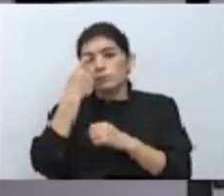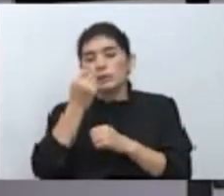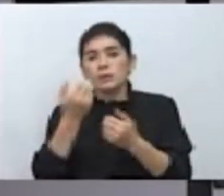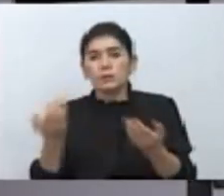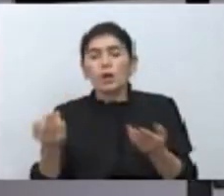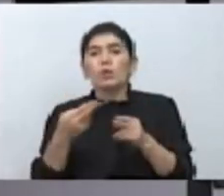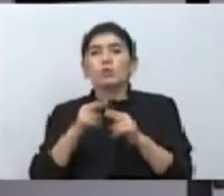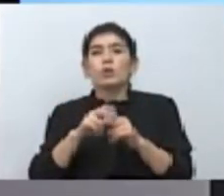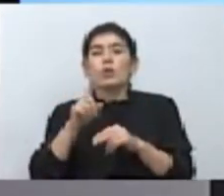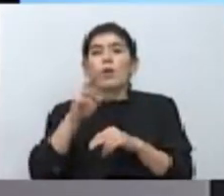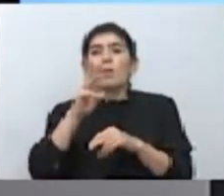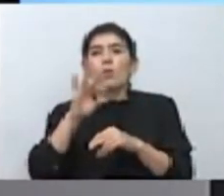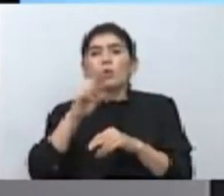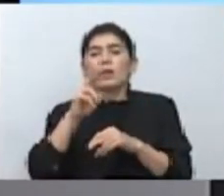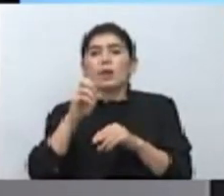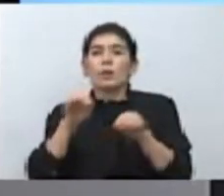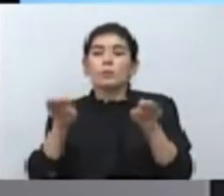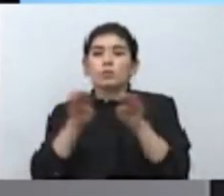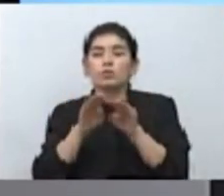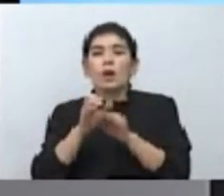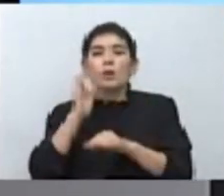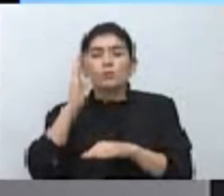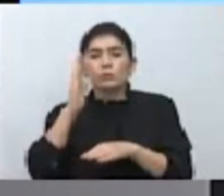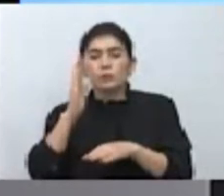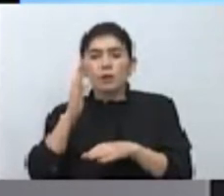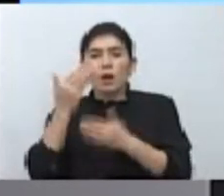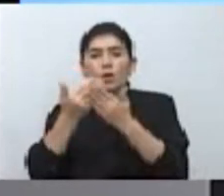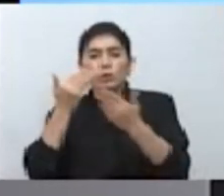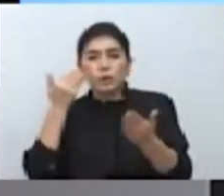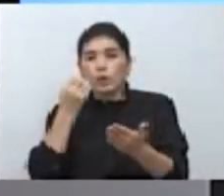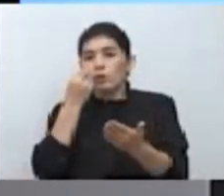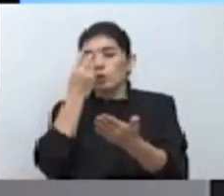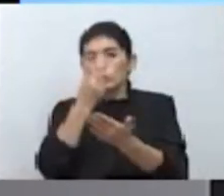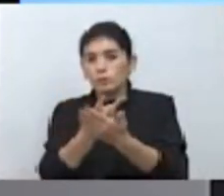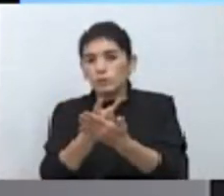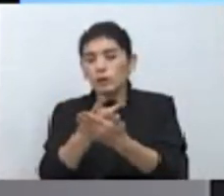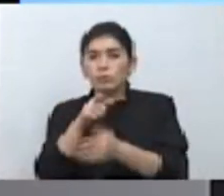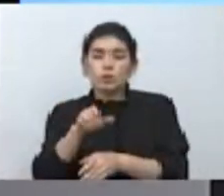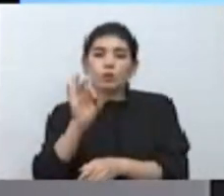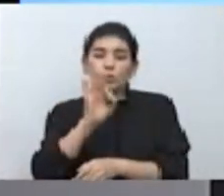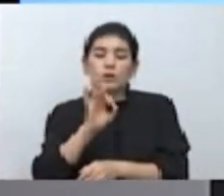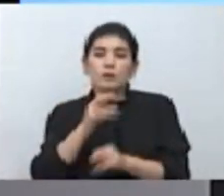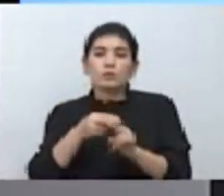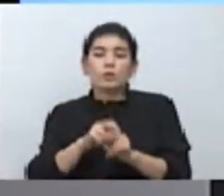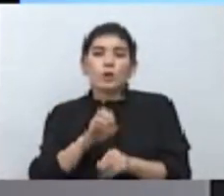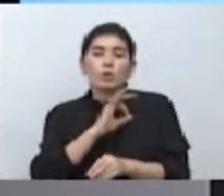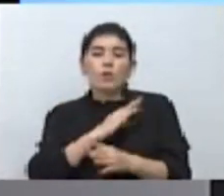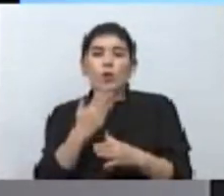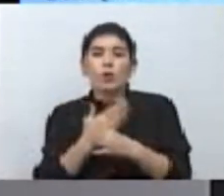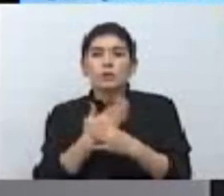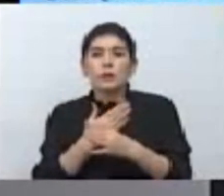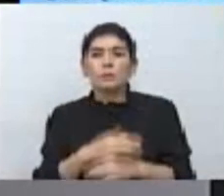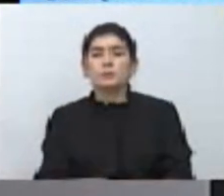mumkin. Demak, modellashtirish metodi kelajakni oldindan ko'rish uchun ham yordam beradi.